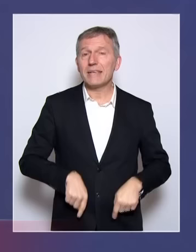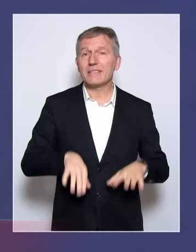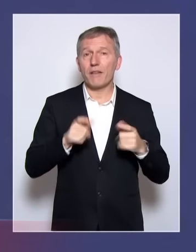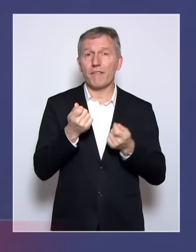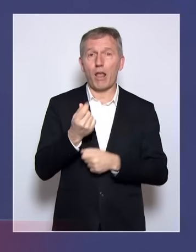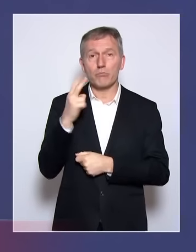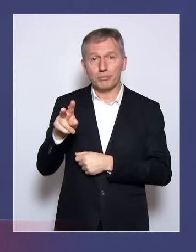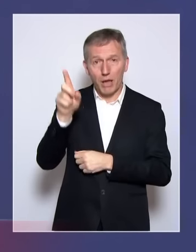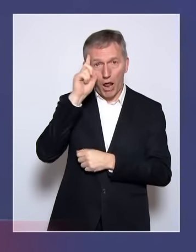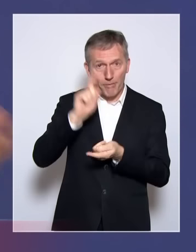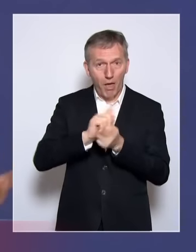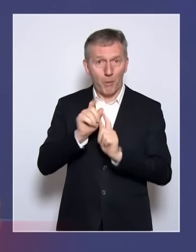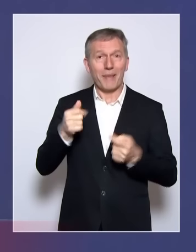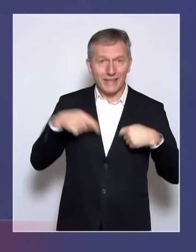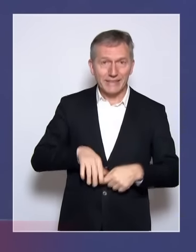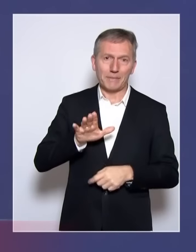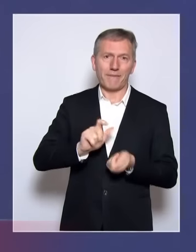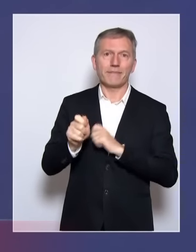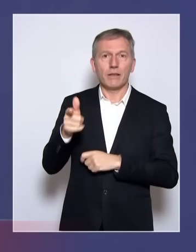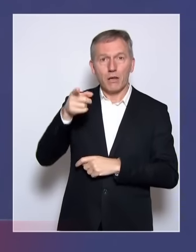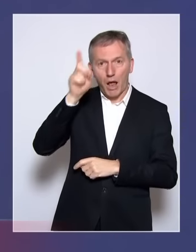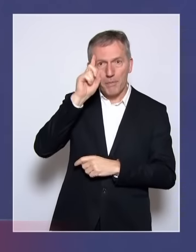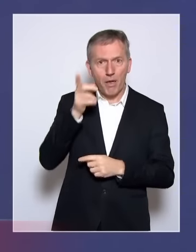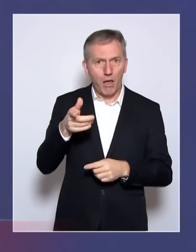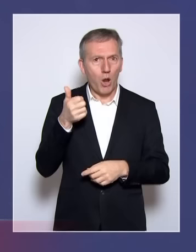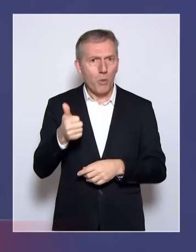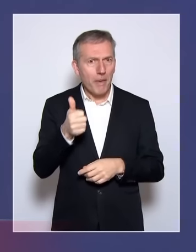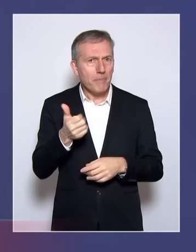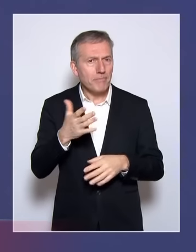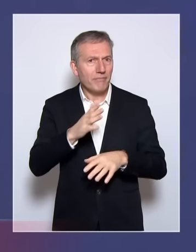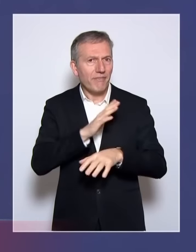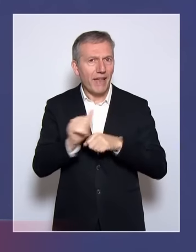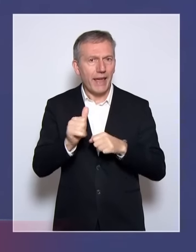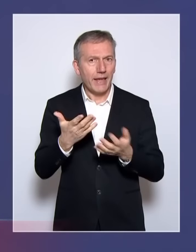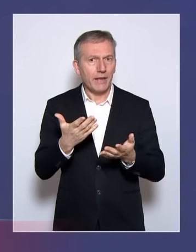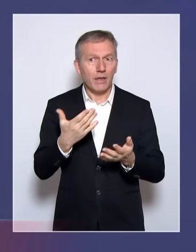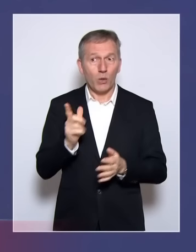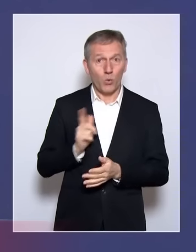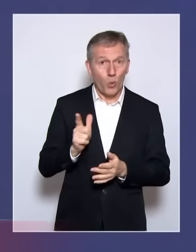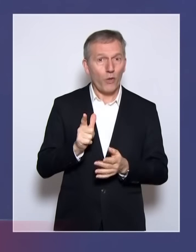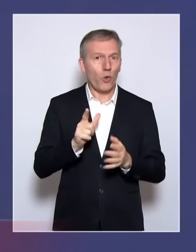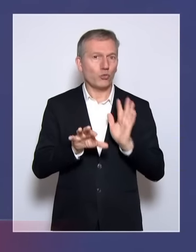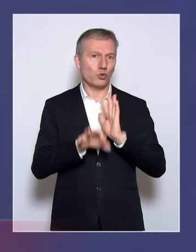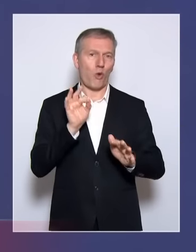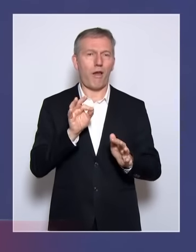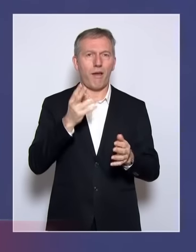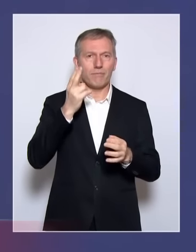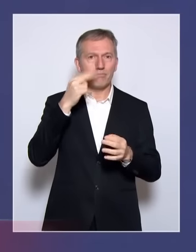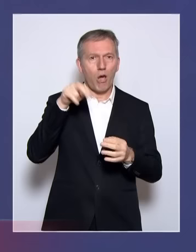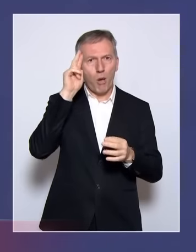Scholz, devenant ensuite chancelier, a appelé un moment hamiltonien, à juste titre. Mais c'est un choix d'une Europe unie